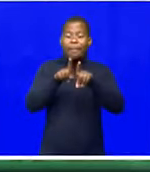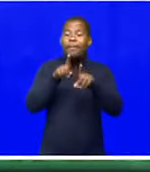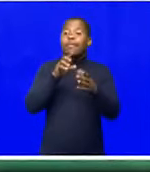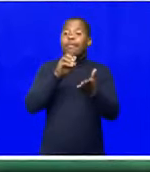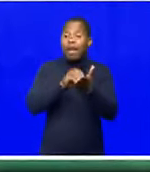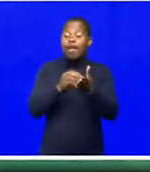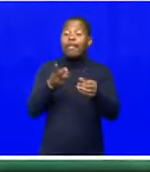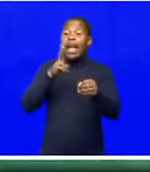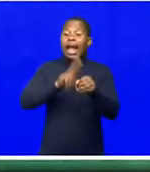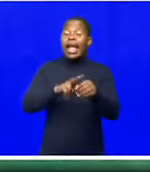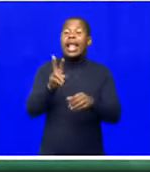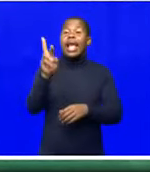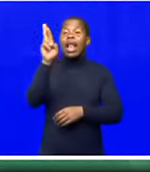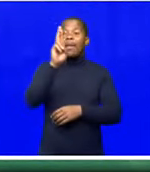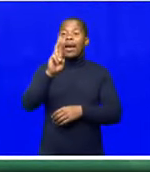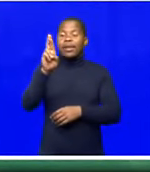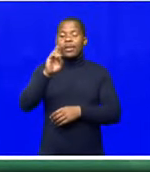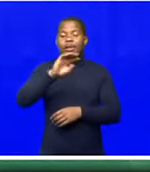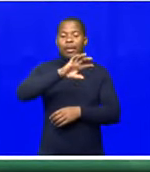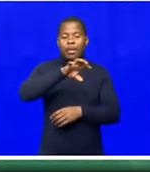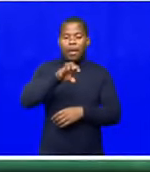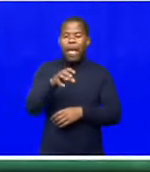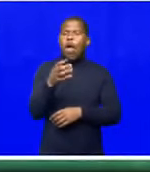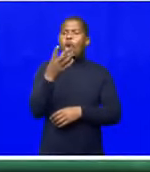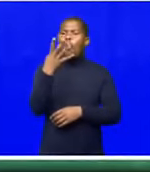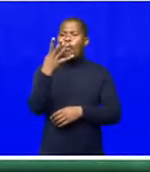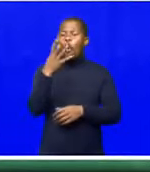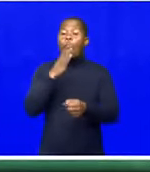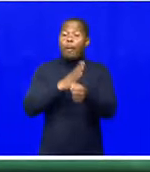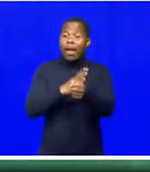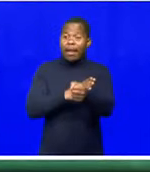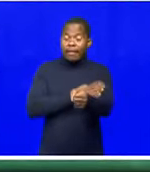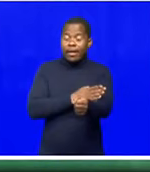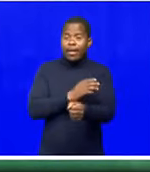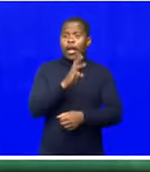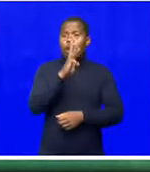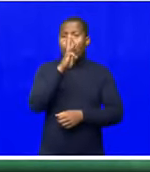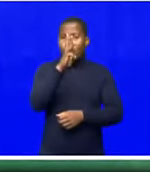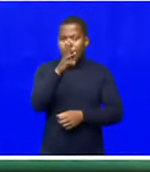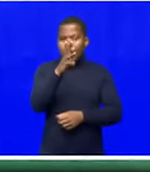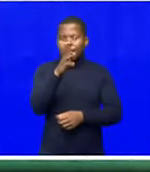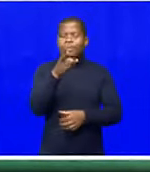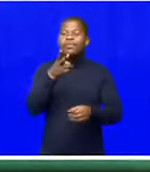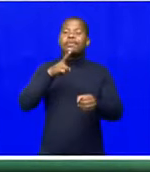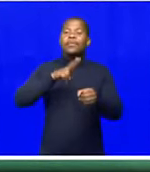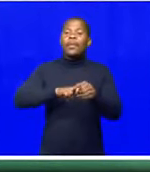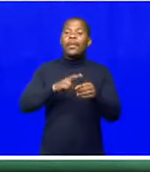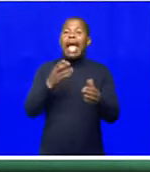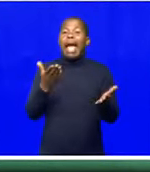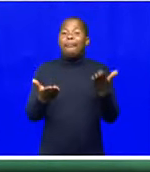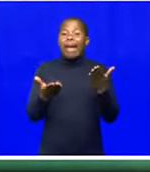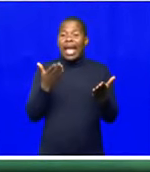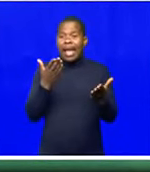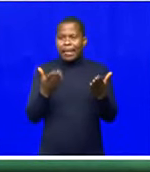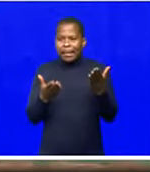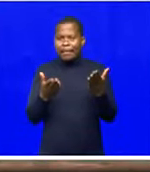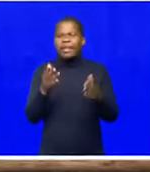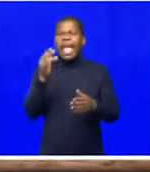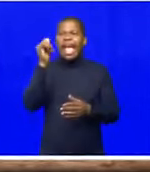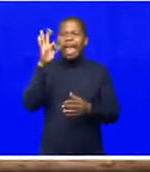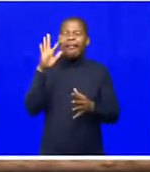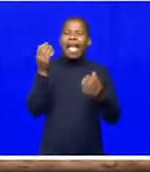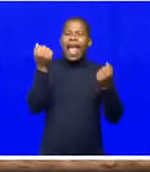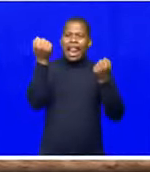region tiyawusita khona sisabuka nengcingwana yokuthi mhlawumbe vele nati igulumba tiba